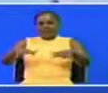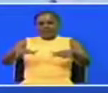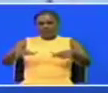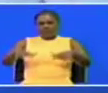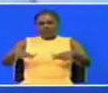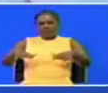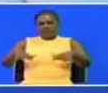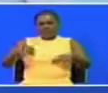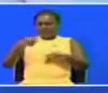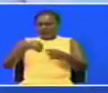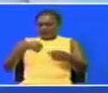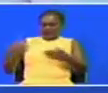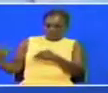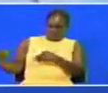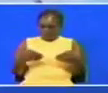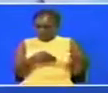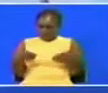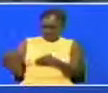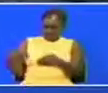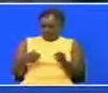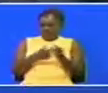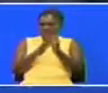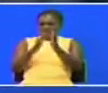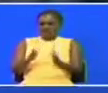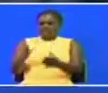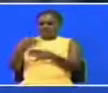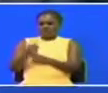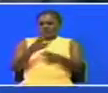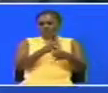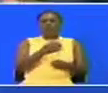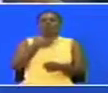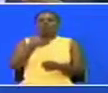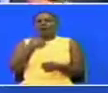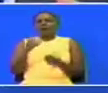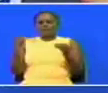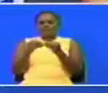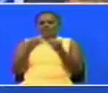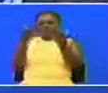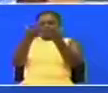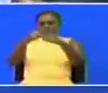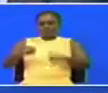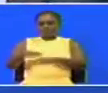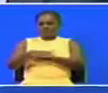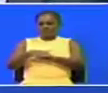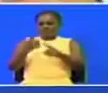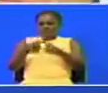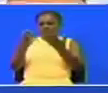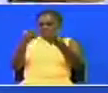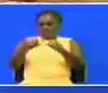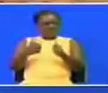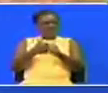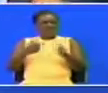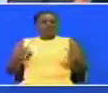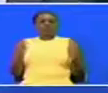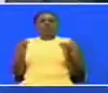stakeholders. Kukawa na vuta ni kuvute, huku viongozi wa mashirikisho wakitaka kukutana na rais huyo wa Afrika, japo rais huyo alidinda